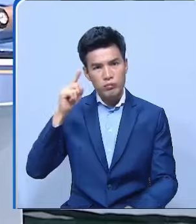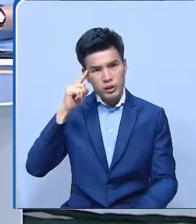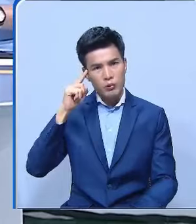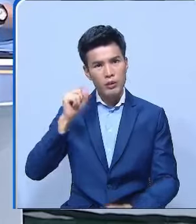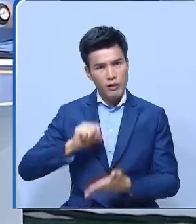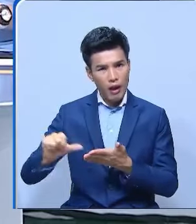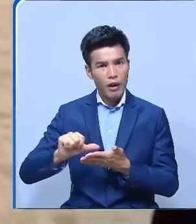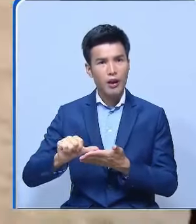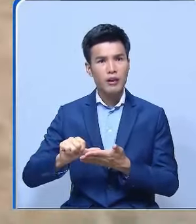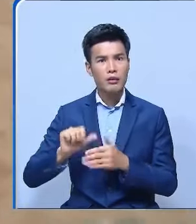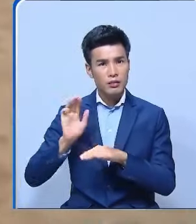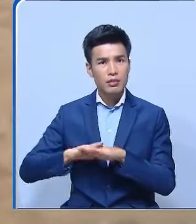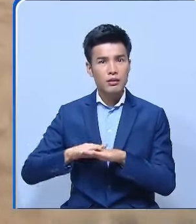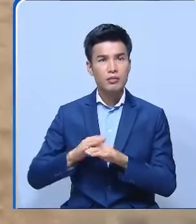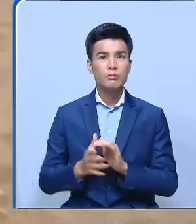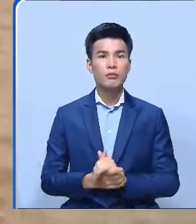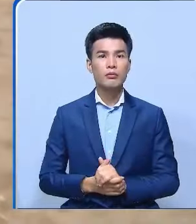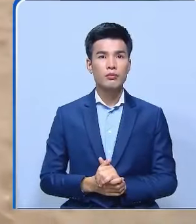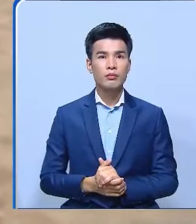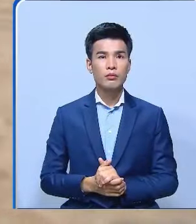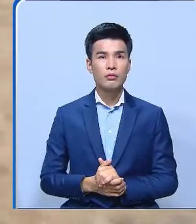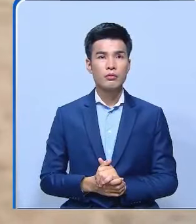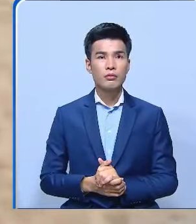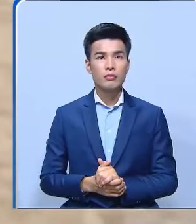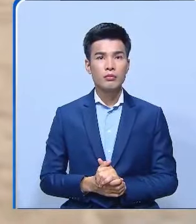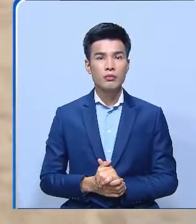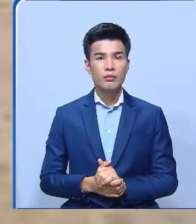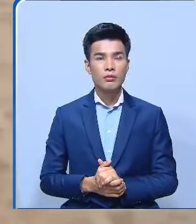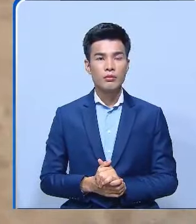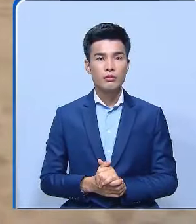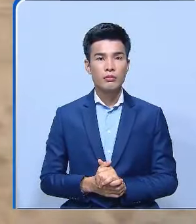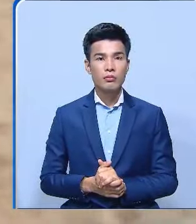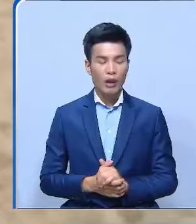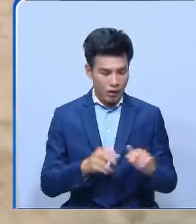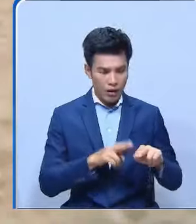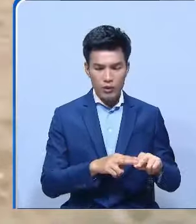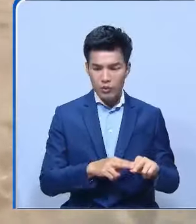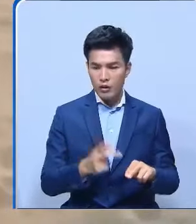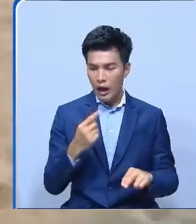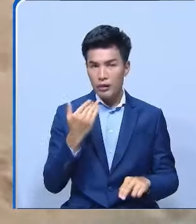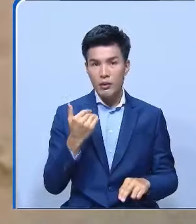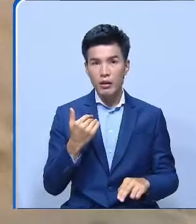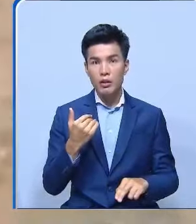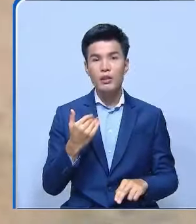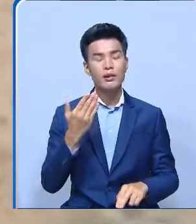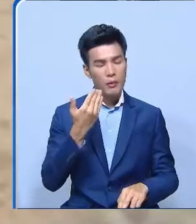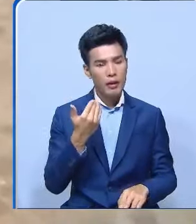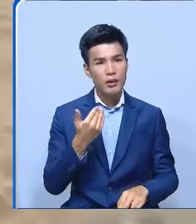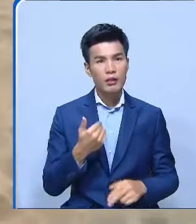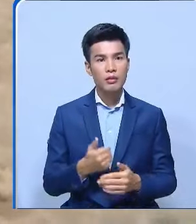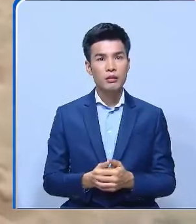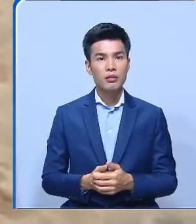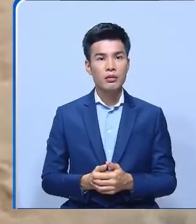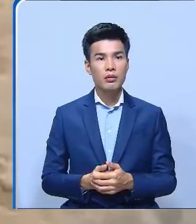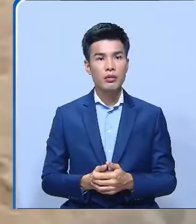ะ แล้วมันด่าหน้ามาใครครับ ผมไม่ได้ด่านี่นั่งอยู่ตรงนี้คุณมาพัดของใครตรงนี้ด่าอยู่ถูกป้าไง